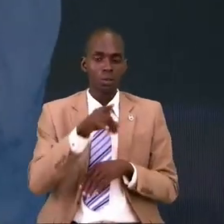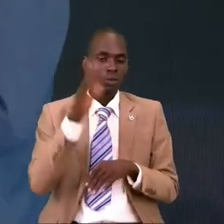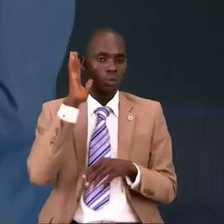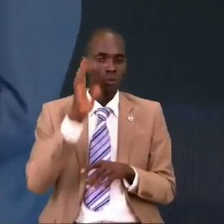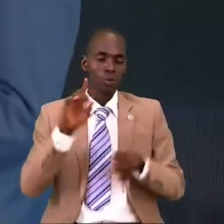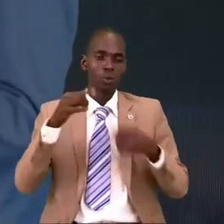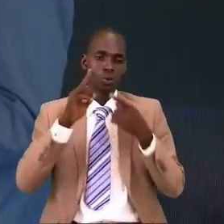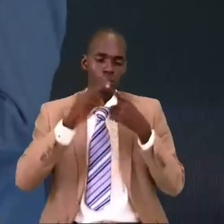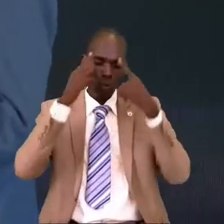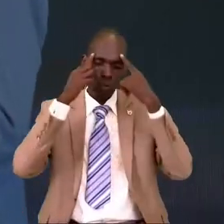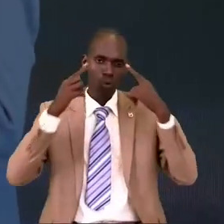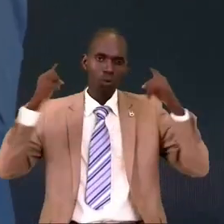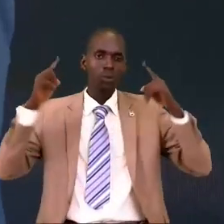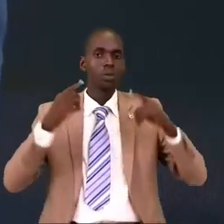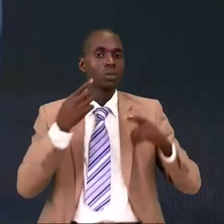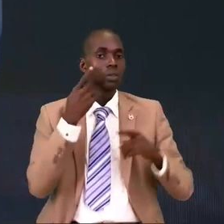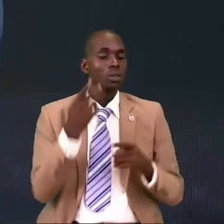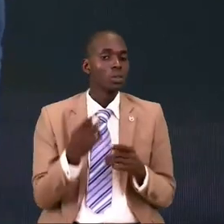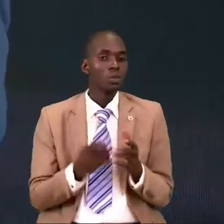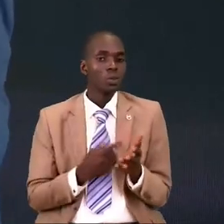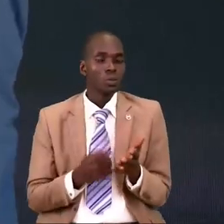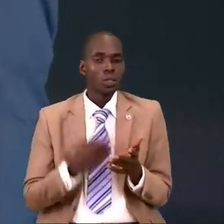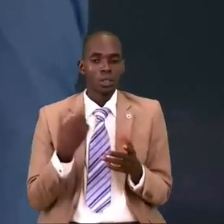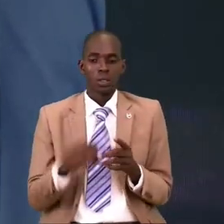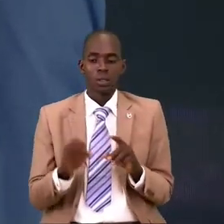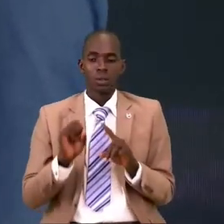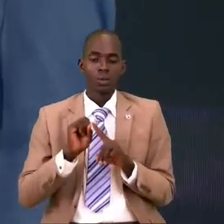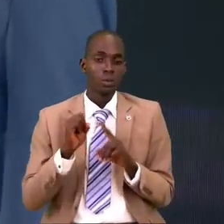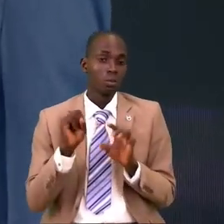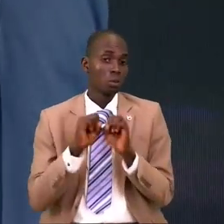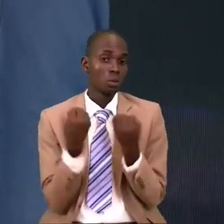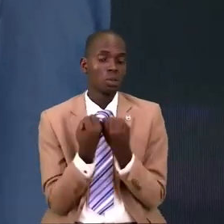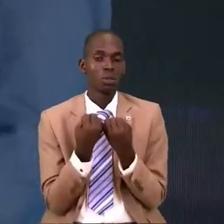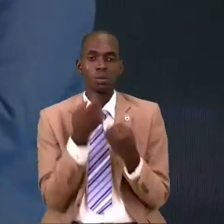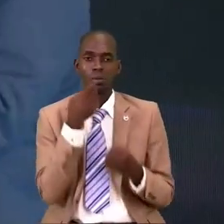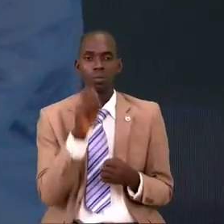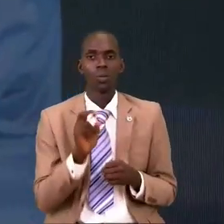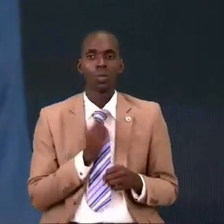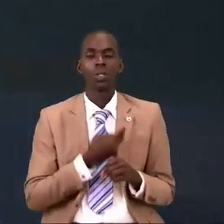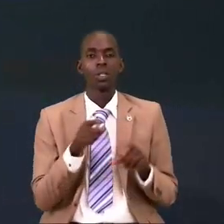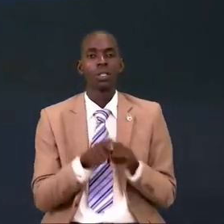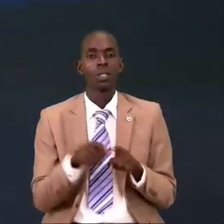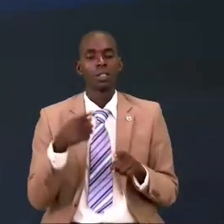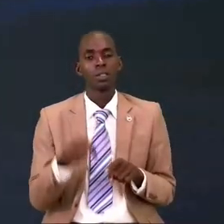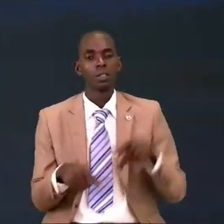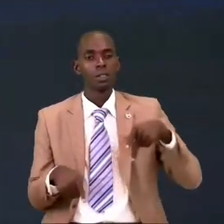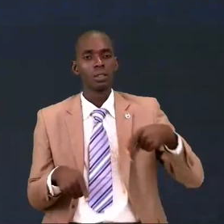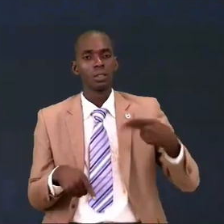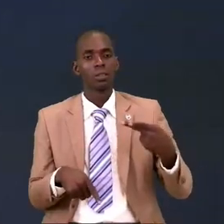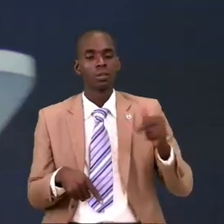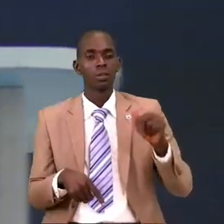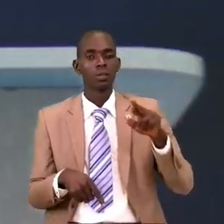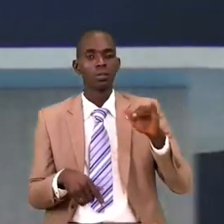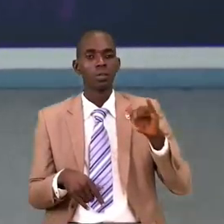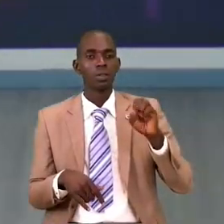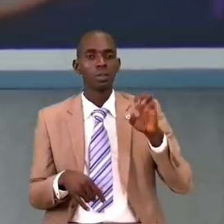les pharisiens, les sadducéens, ne vous avons pas expressément commandé de ne plus prêcher en ce nom.